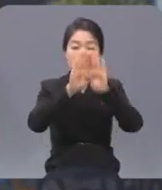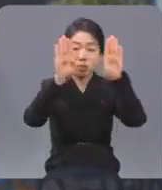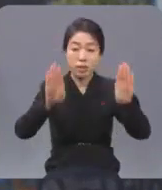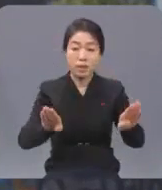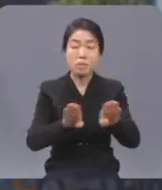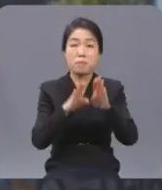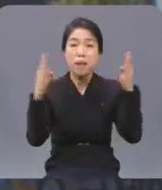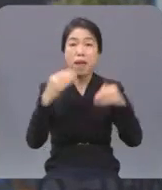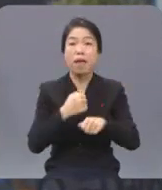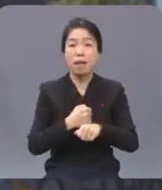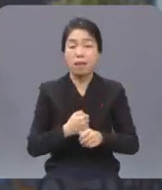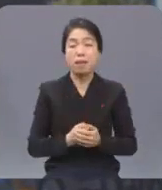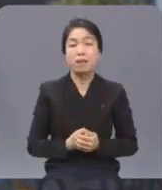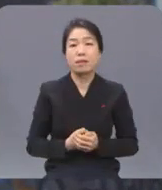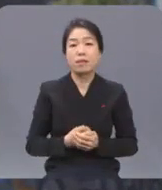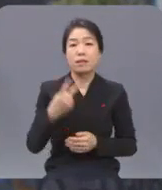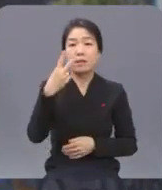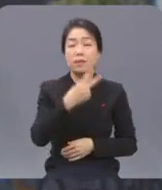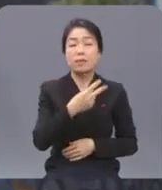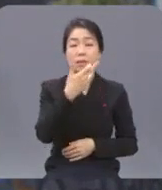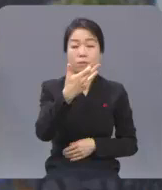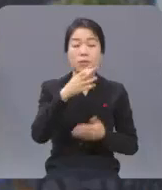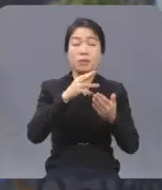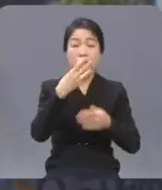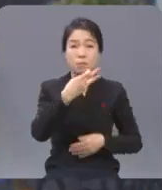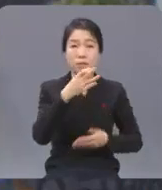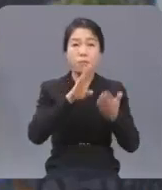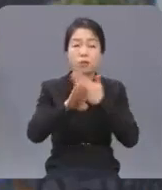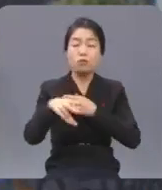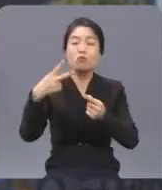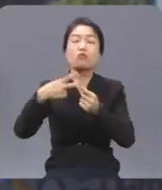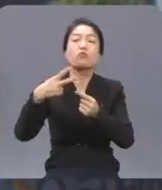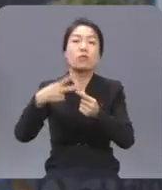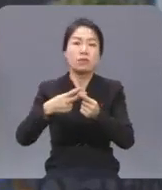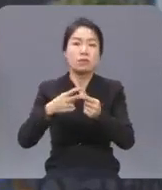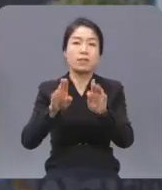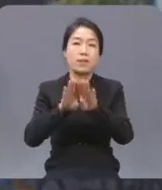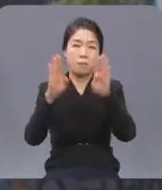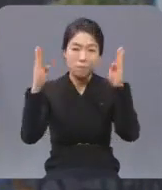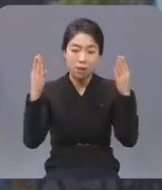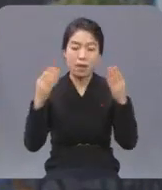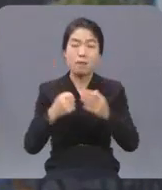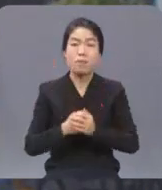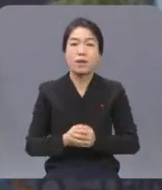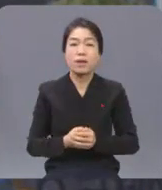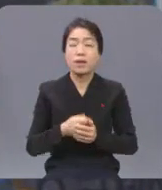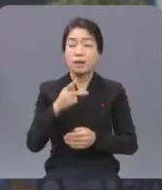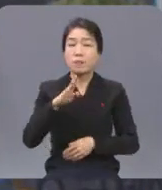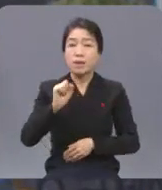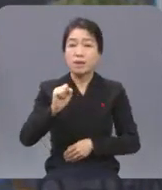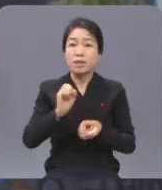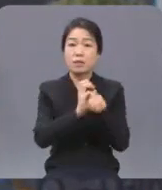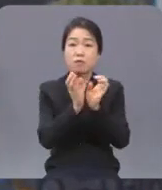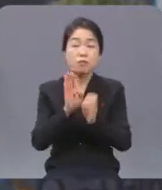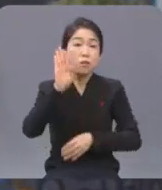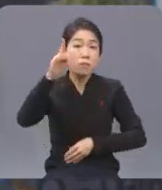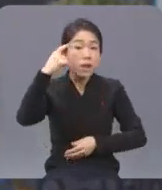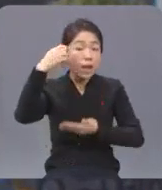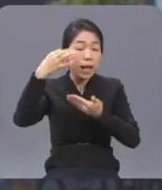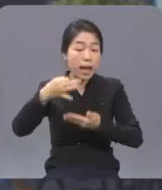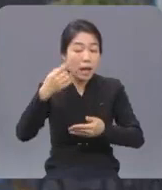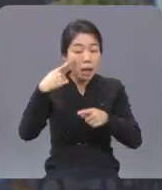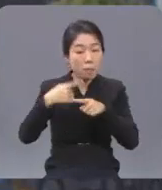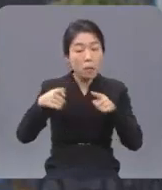박람회가 개최됩니다. 2013년 이후 두 번째 열리는 국제정원 박람회인데요. KBS는 정원의 미래 가치를 전망하는